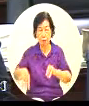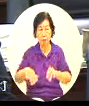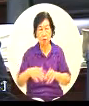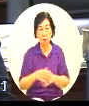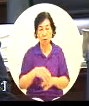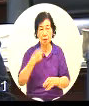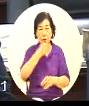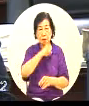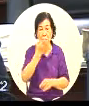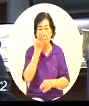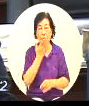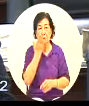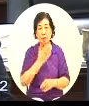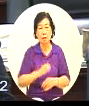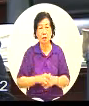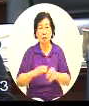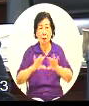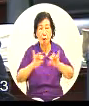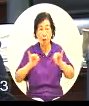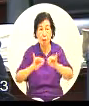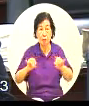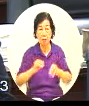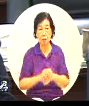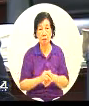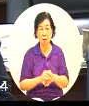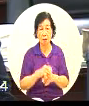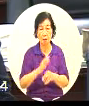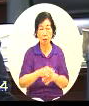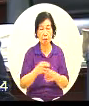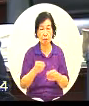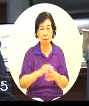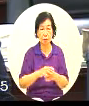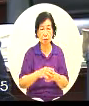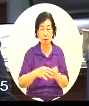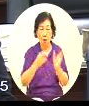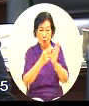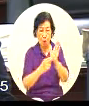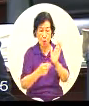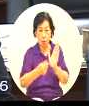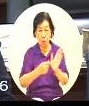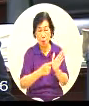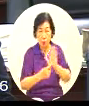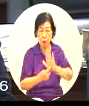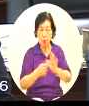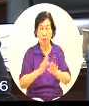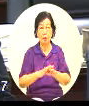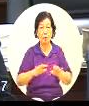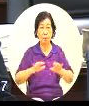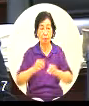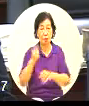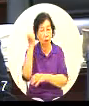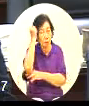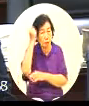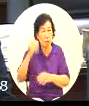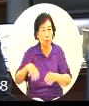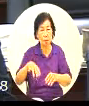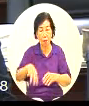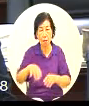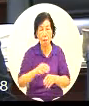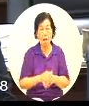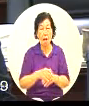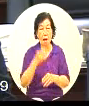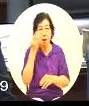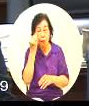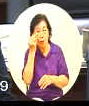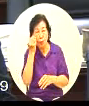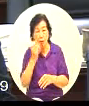有要用咱低碳示范住宅，吼、哦，这个区，啊，阁观光广场，吼、